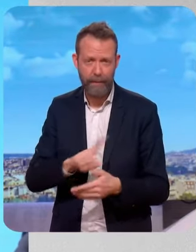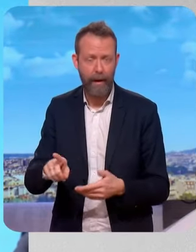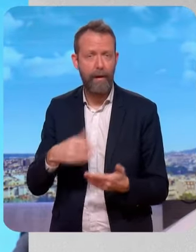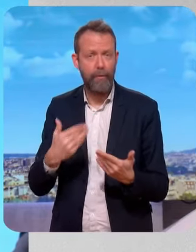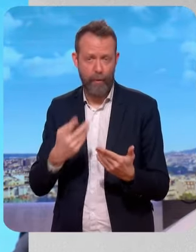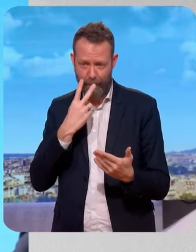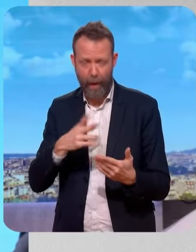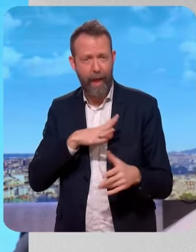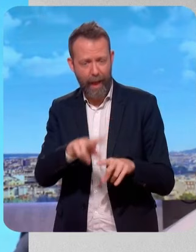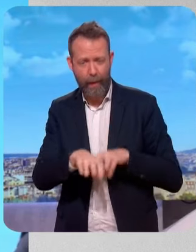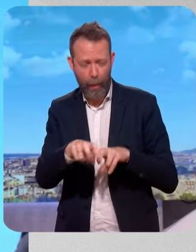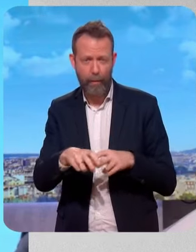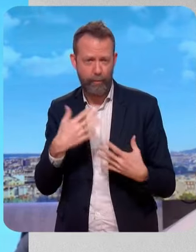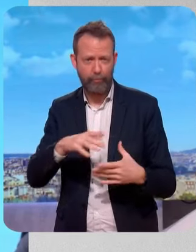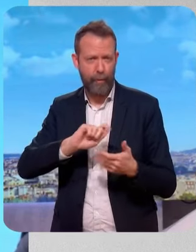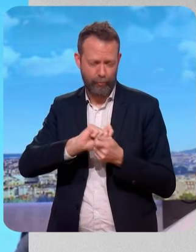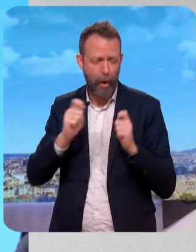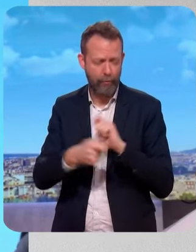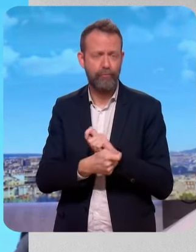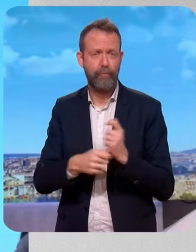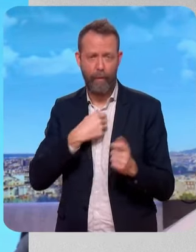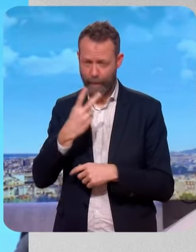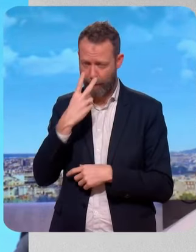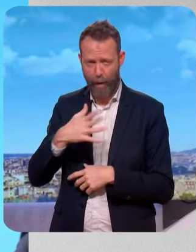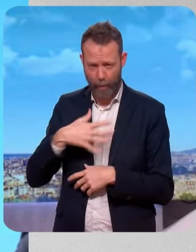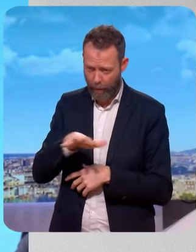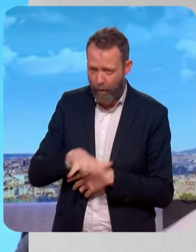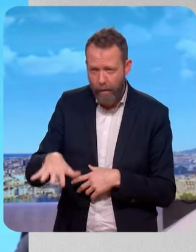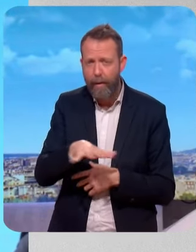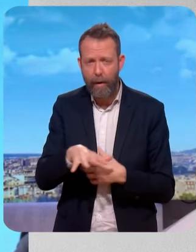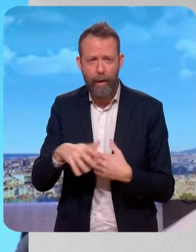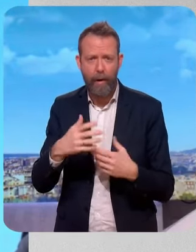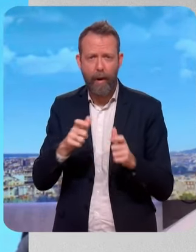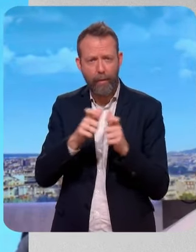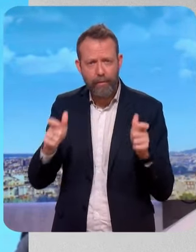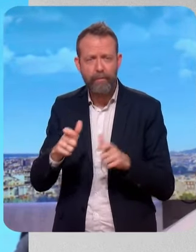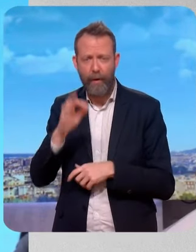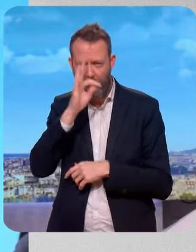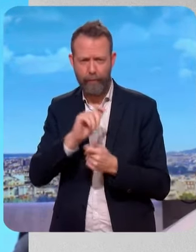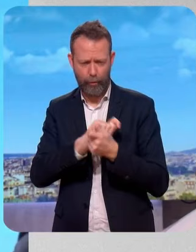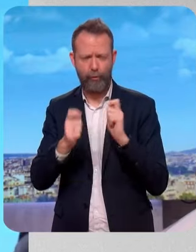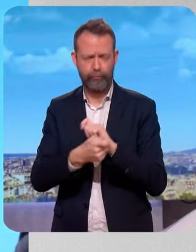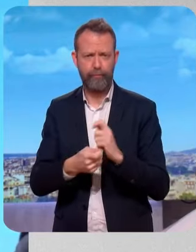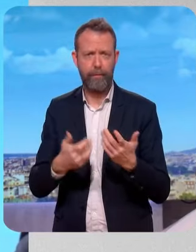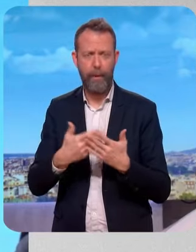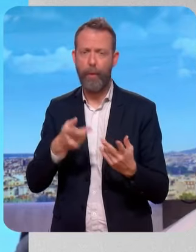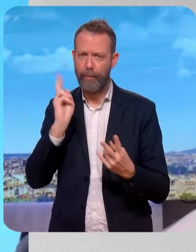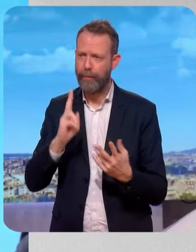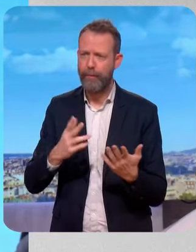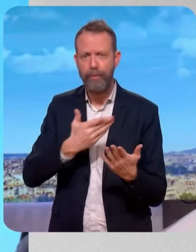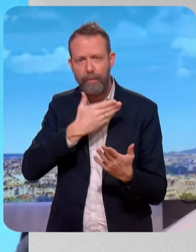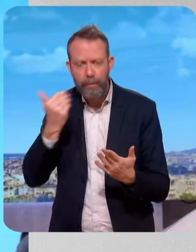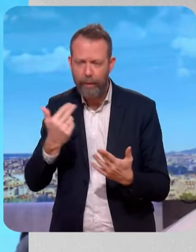agriculture qui a déjà profondément changé. Moi, sur mon territoire, les exploitations, elles ont changé. Elles sont bien plus vertueuses. Vous